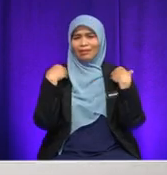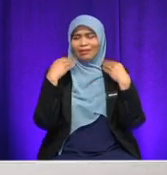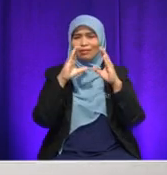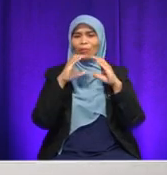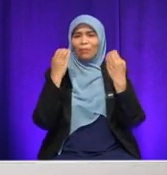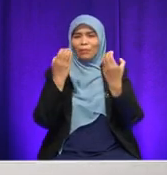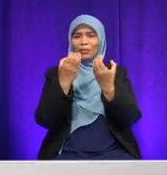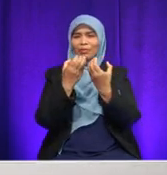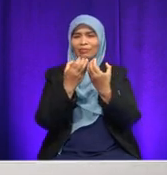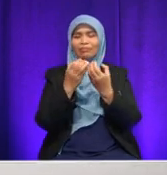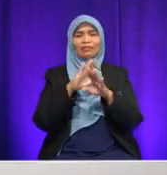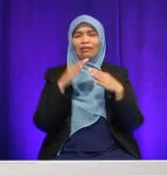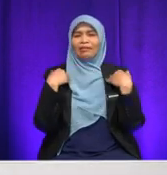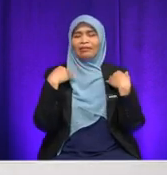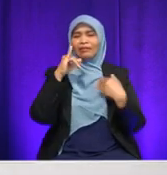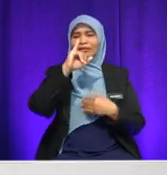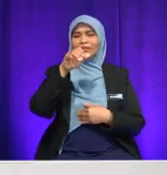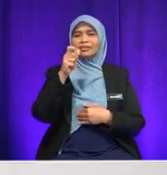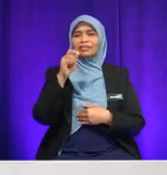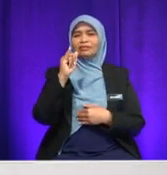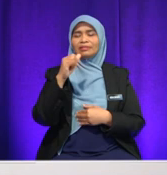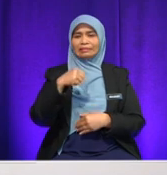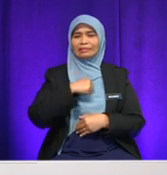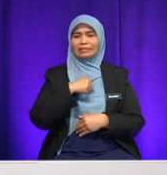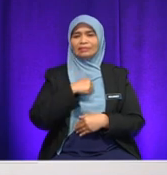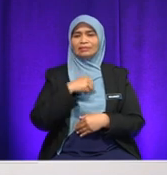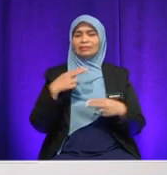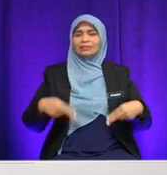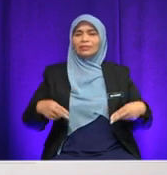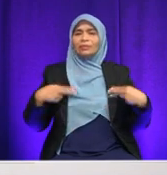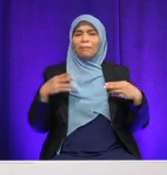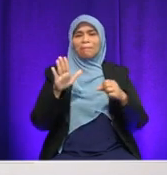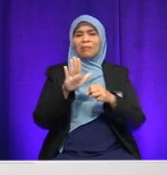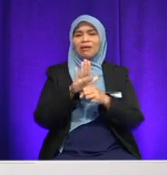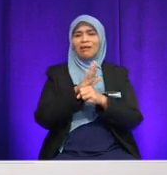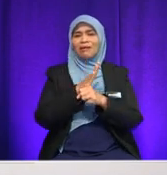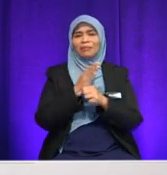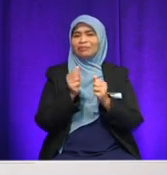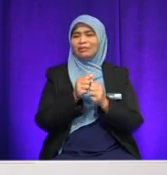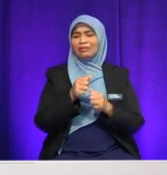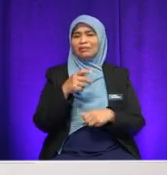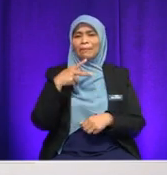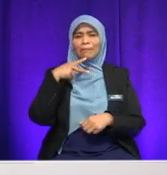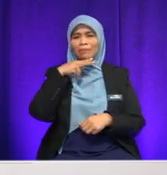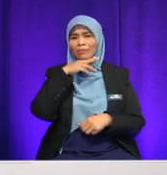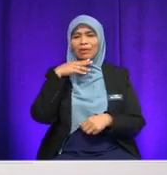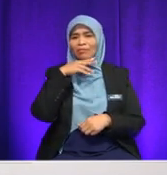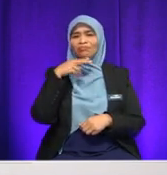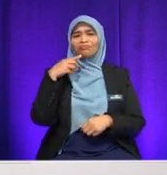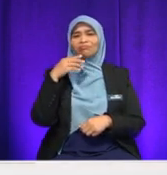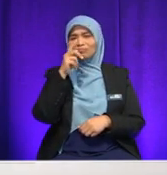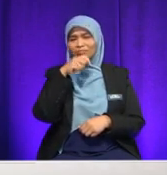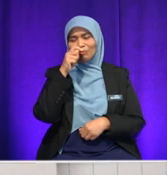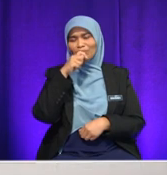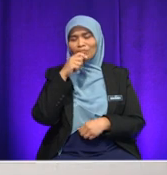Yang sebenarnya tiada jati diri dan hidup penuh dengan kepalsuan. Dan Yang pertama, penampilan dia.